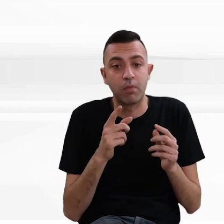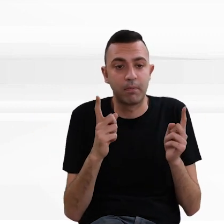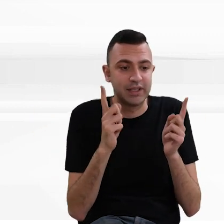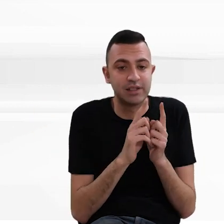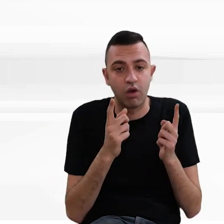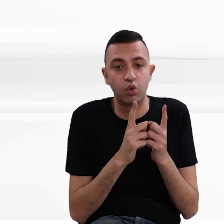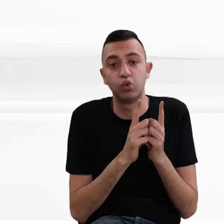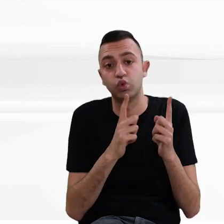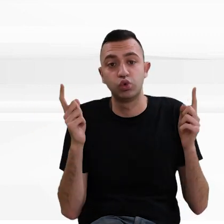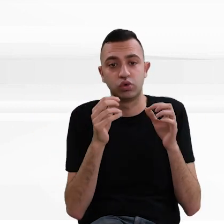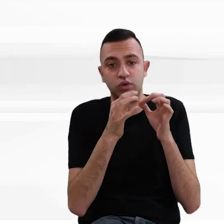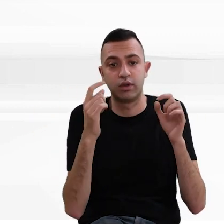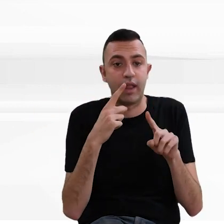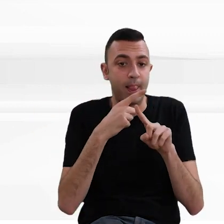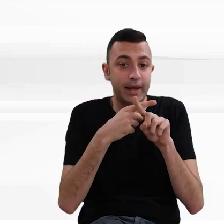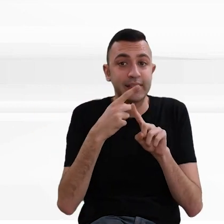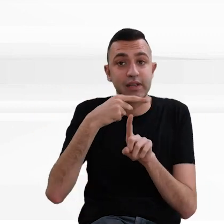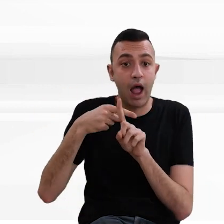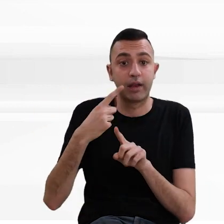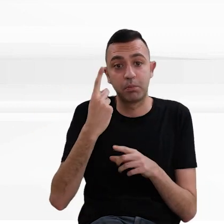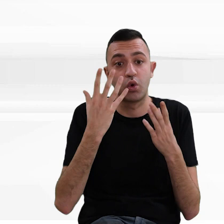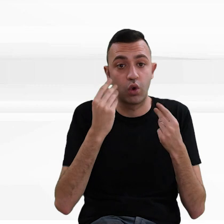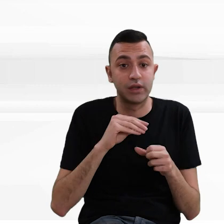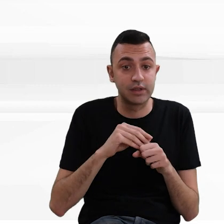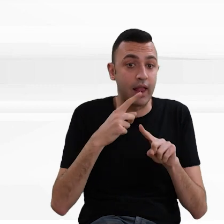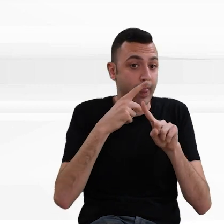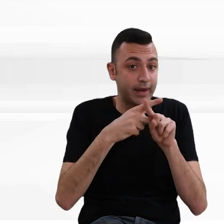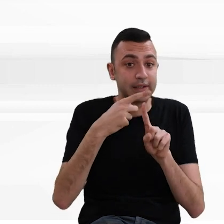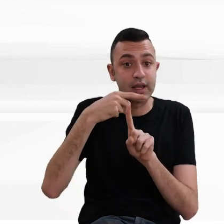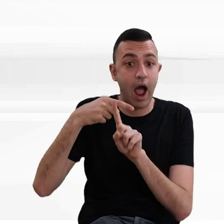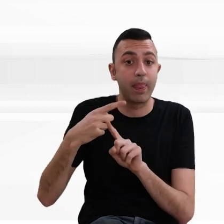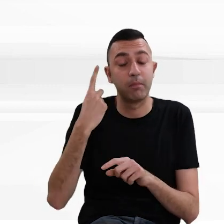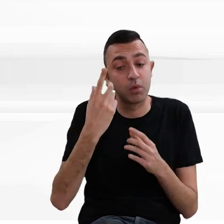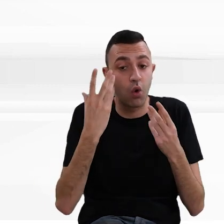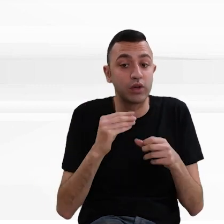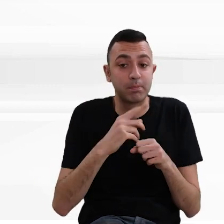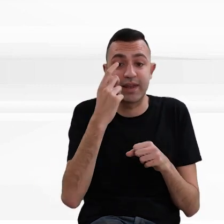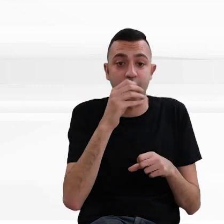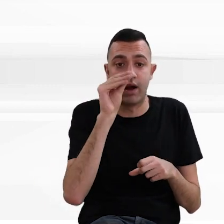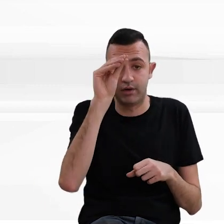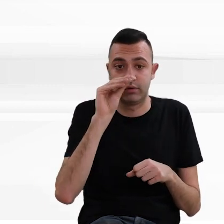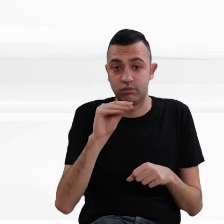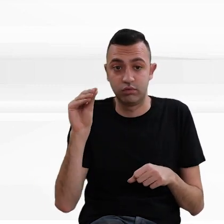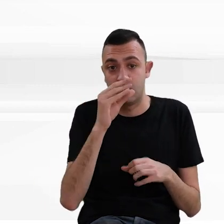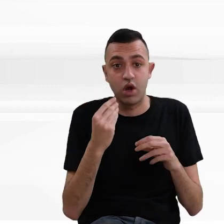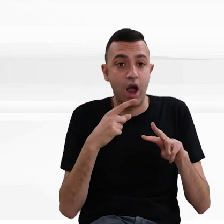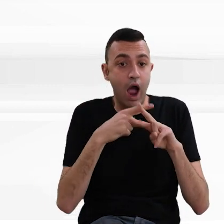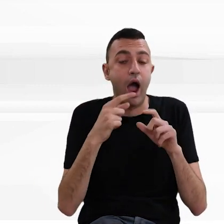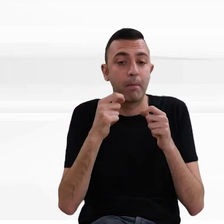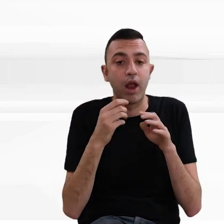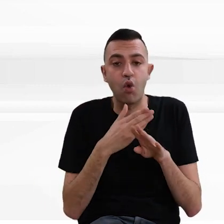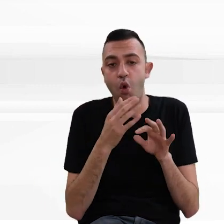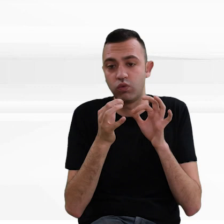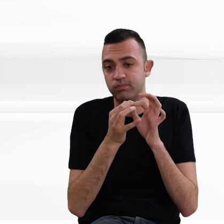kenarı uzun kenarı toplamı ilk sartı bir olduğu için X artı bir kez yerleştirdiğim için o halde AB doğru parçasının